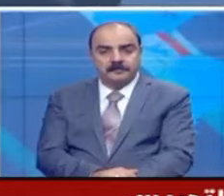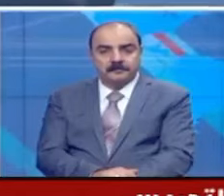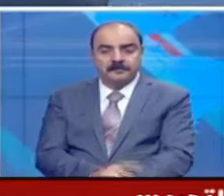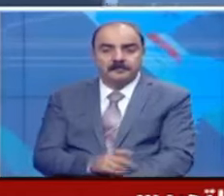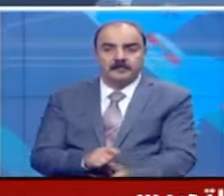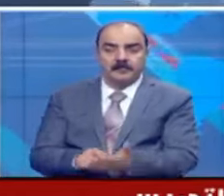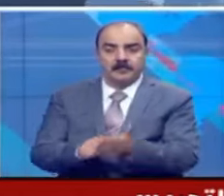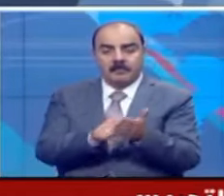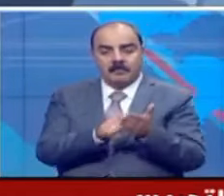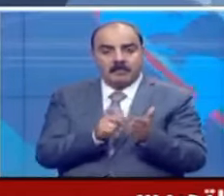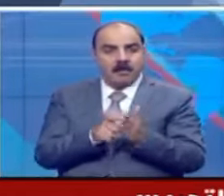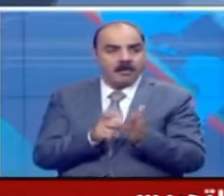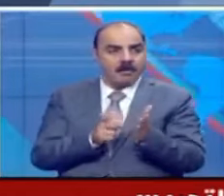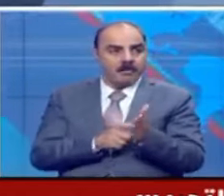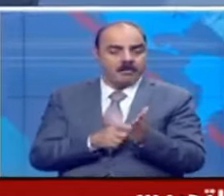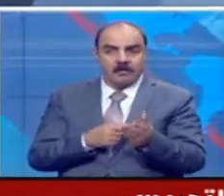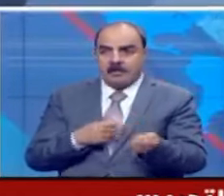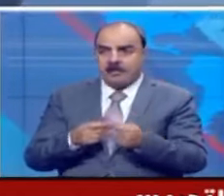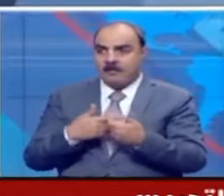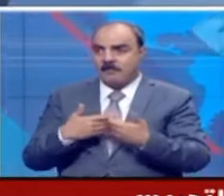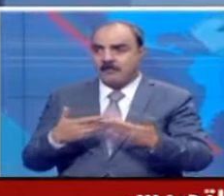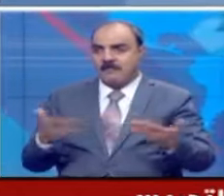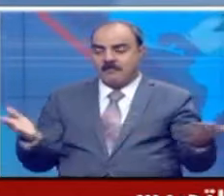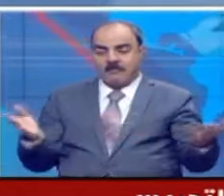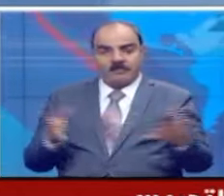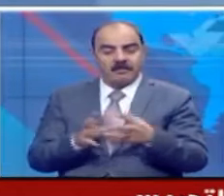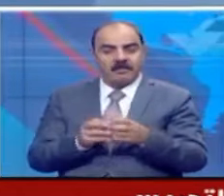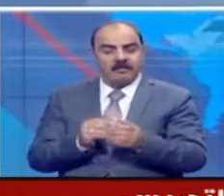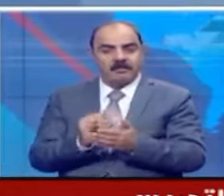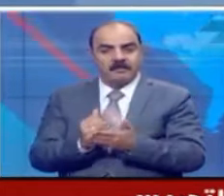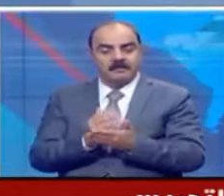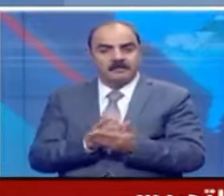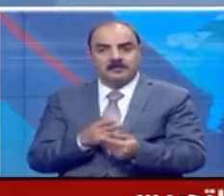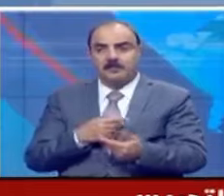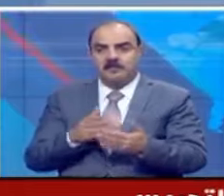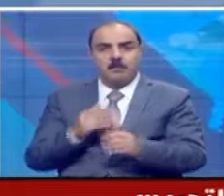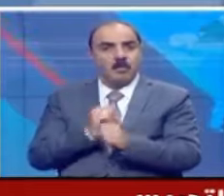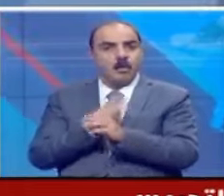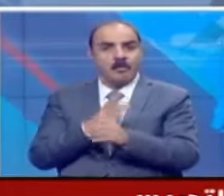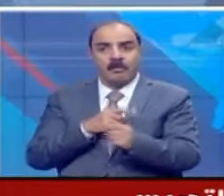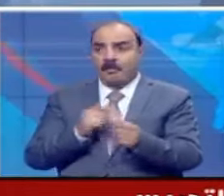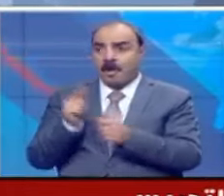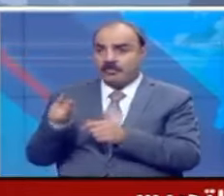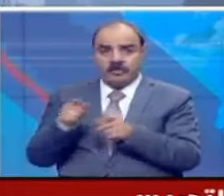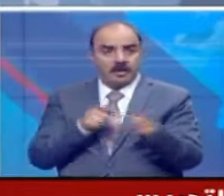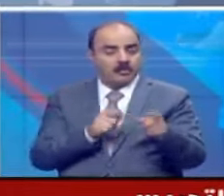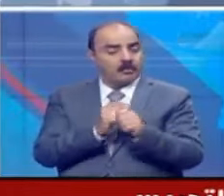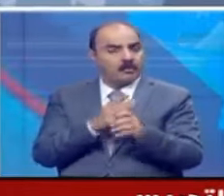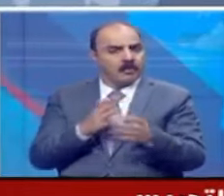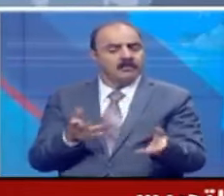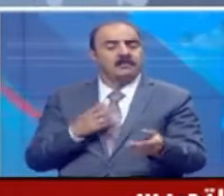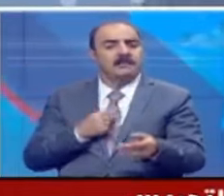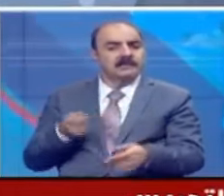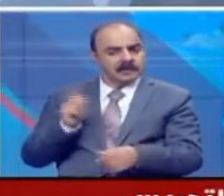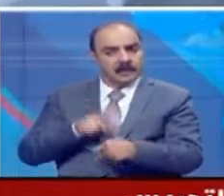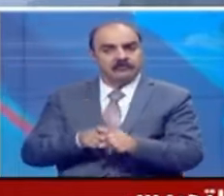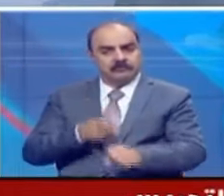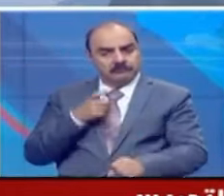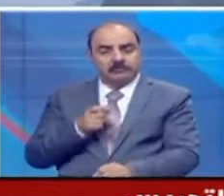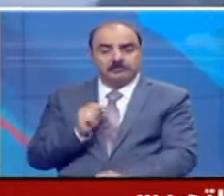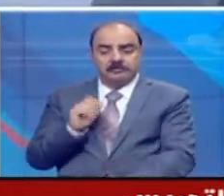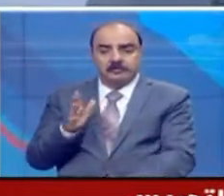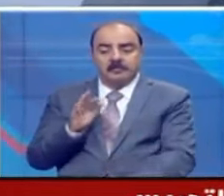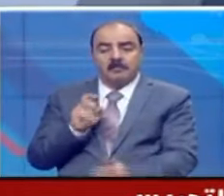الاجراءات القانونيه والسوق المفتوحه اللي موجوده حاليا اللي بتمنح حريه العرض والطلب، في اجراءات اخرى ايضا كان